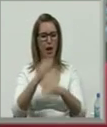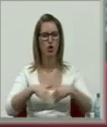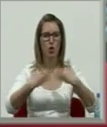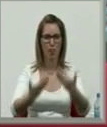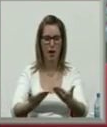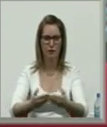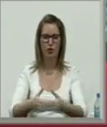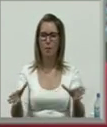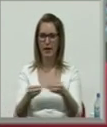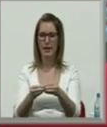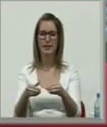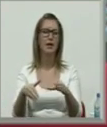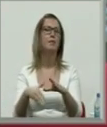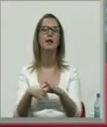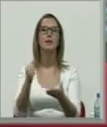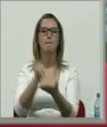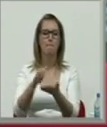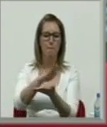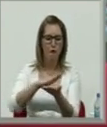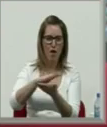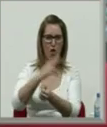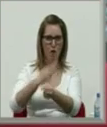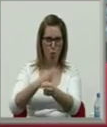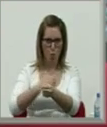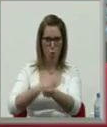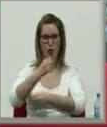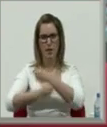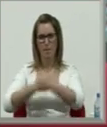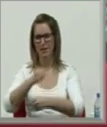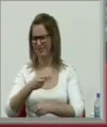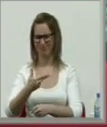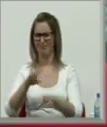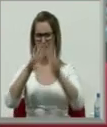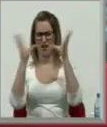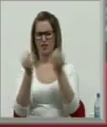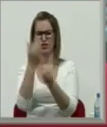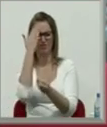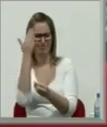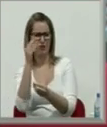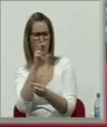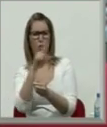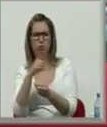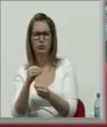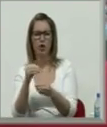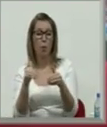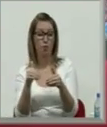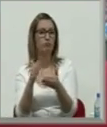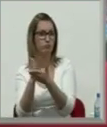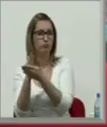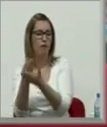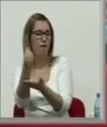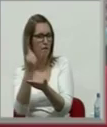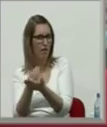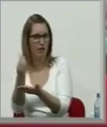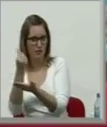Powiatowym Urzędem Pracy. Nie wszyscy pracodawcy są świadomi tego, że mogą skorzystać z różnych form wsparcia,